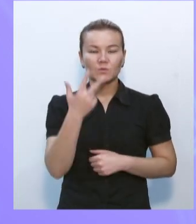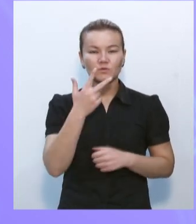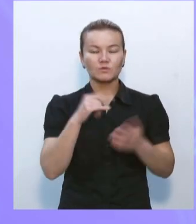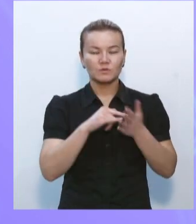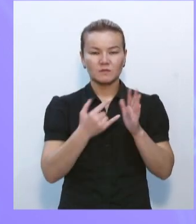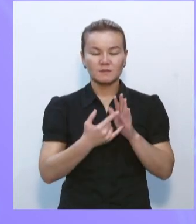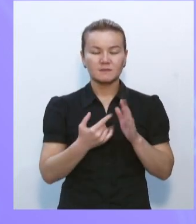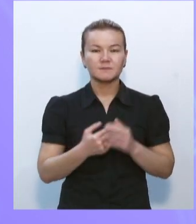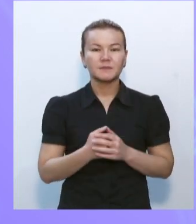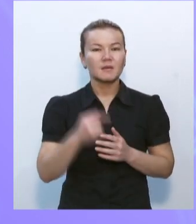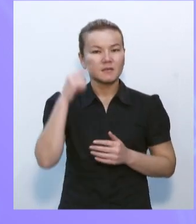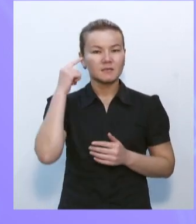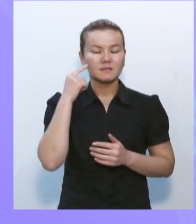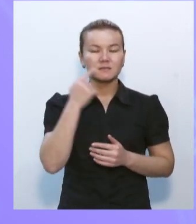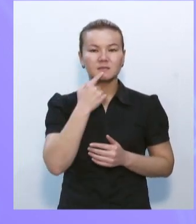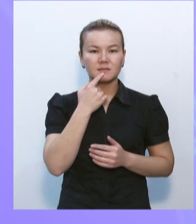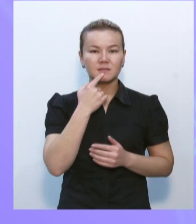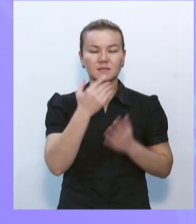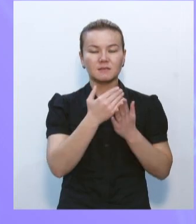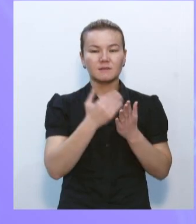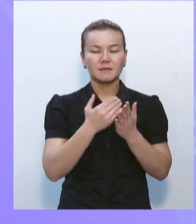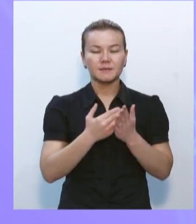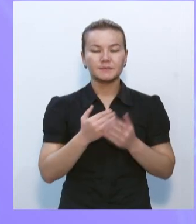класста кыргыз тили сабагын баштайбыз.